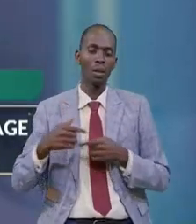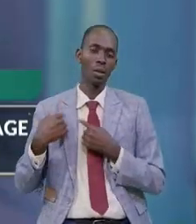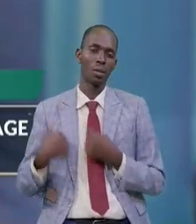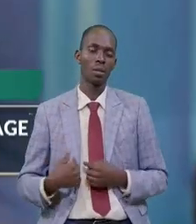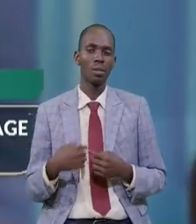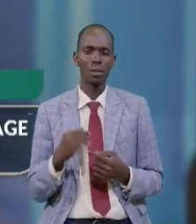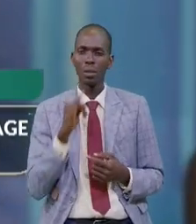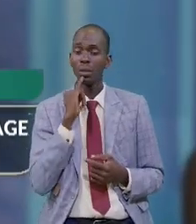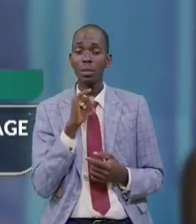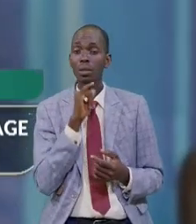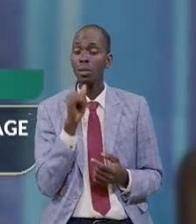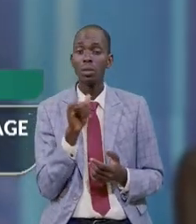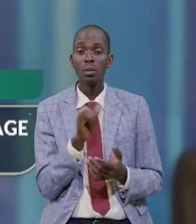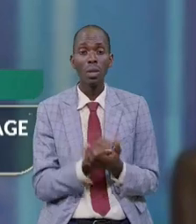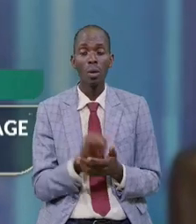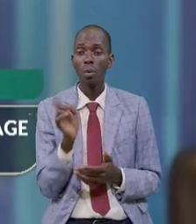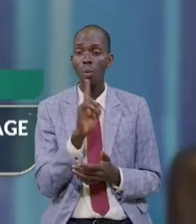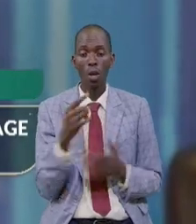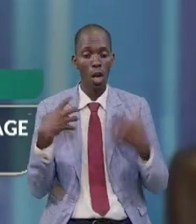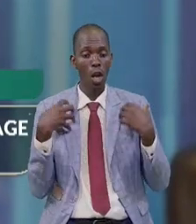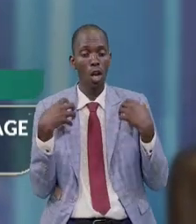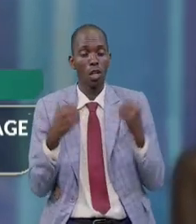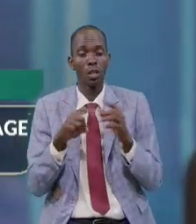pas là que le courage